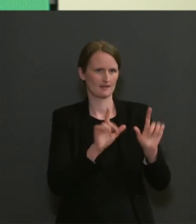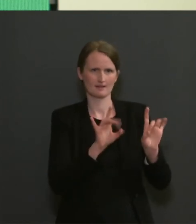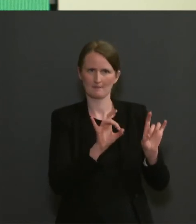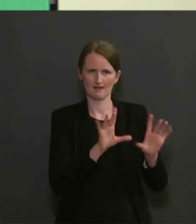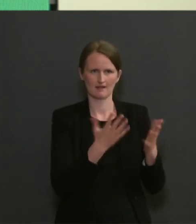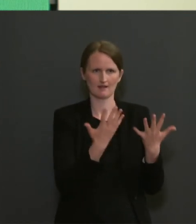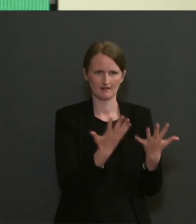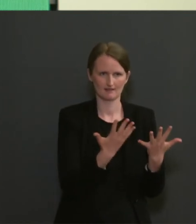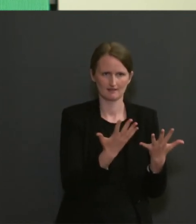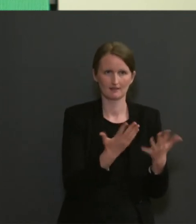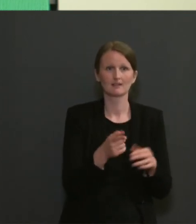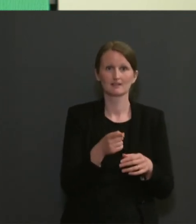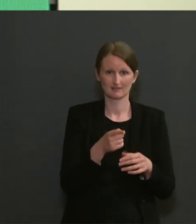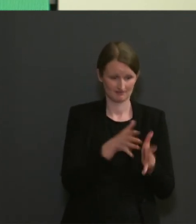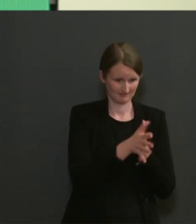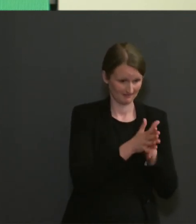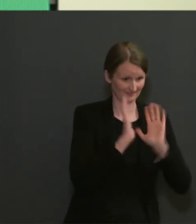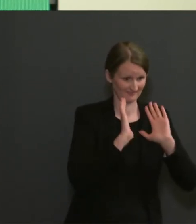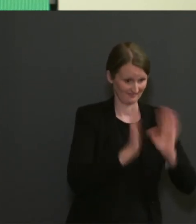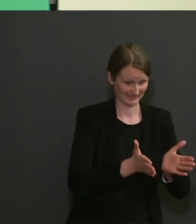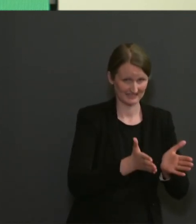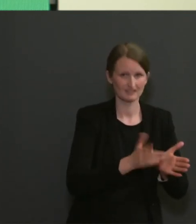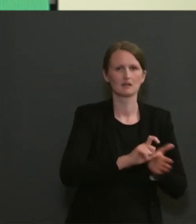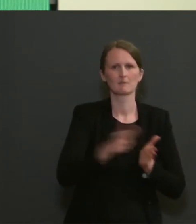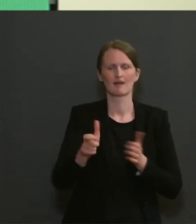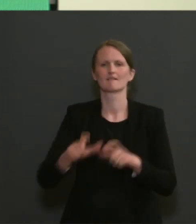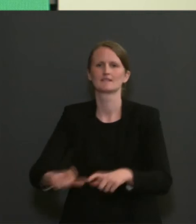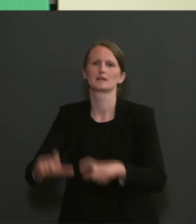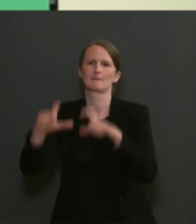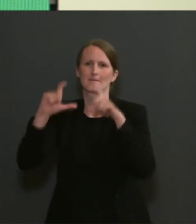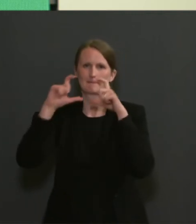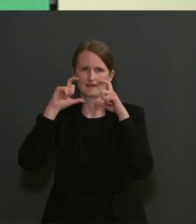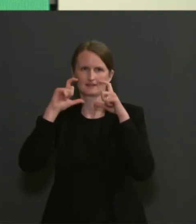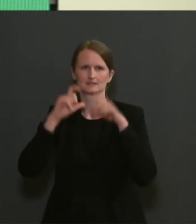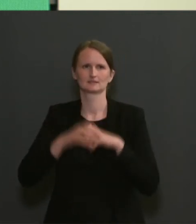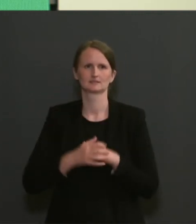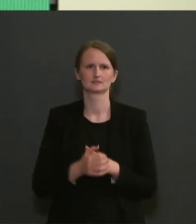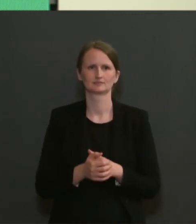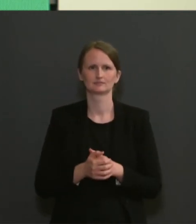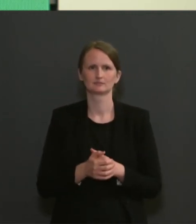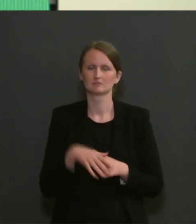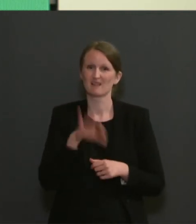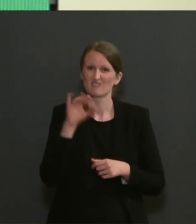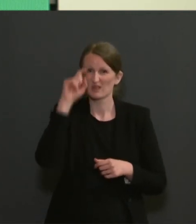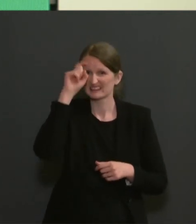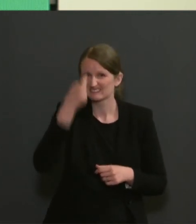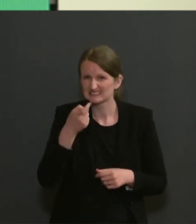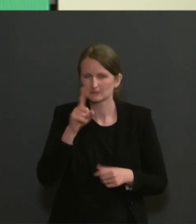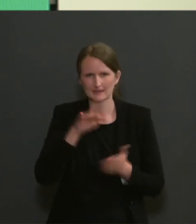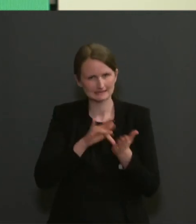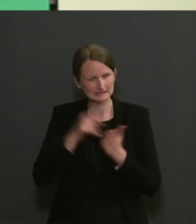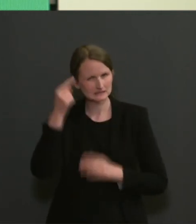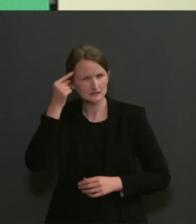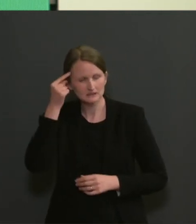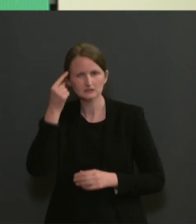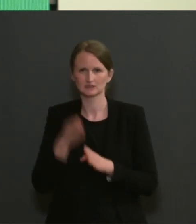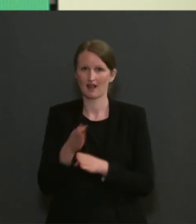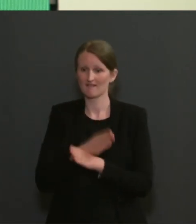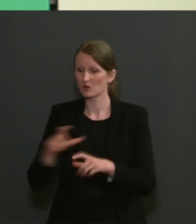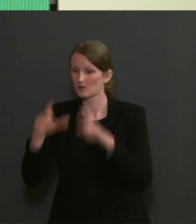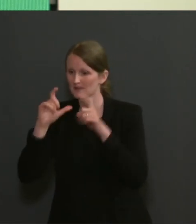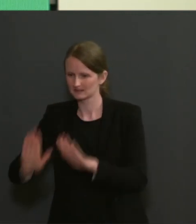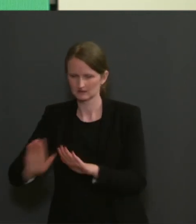se rend compte que dans certaines circonstances, c'est un peu plus complexe. Lorsqu'on prend le masque, on ne l'attrape pas à pleine